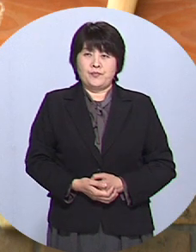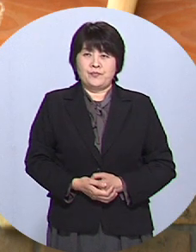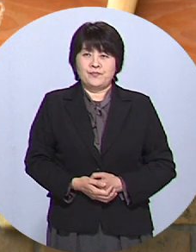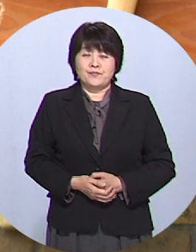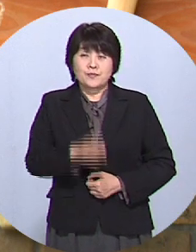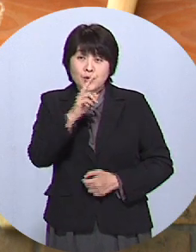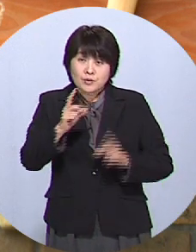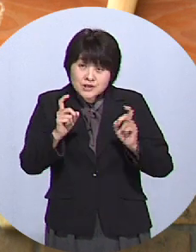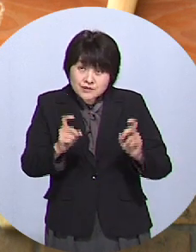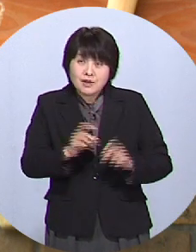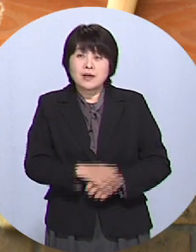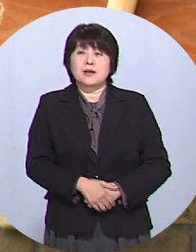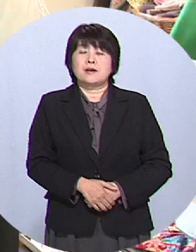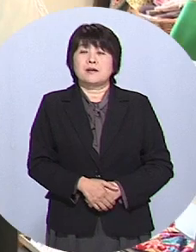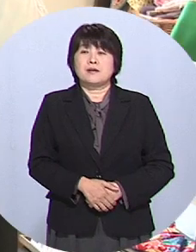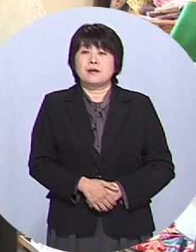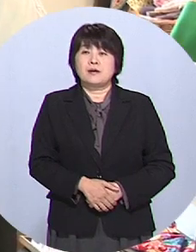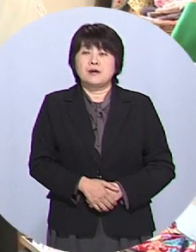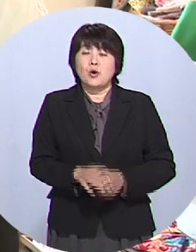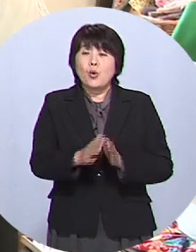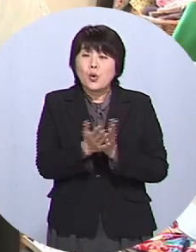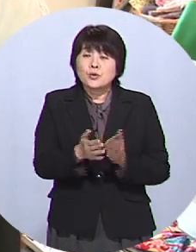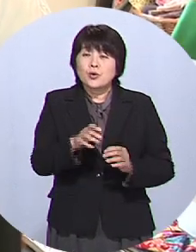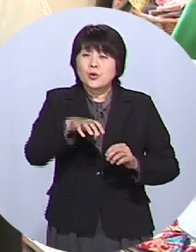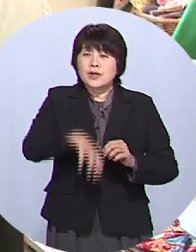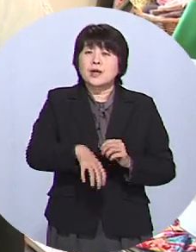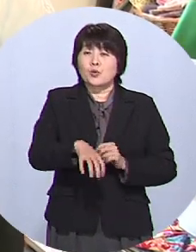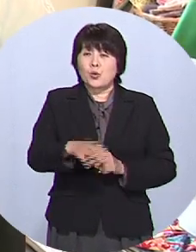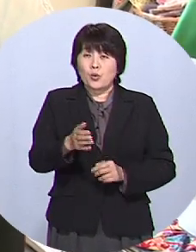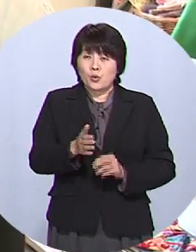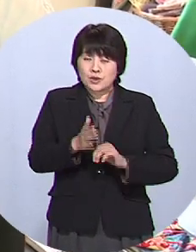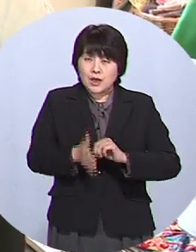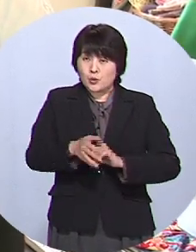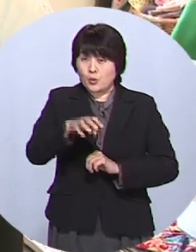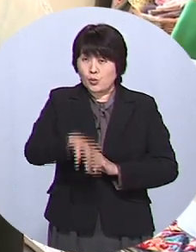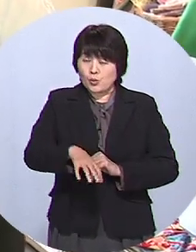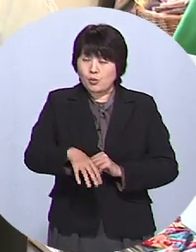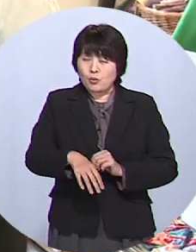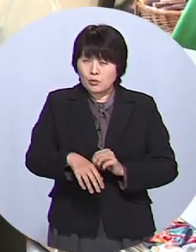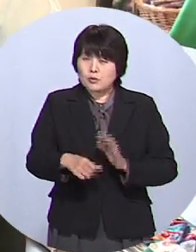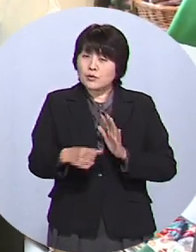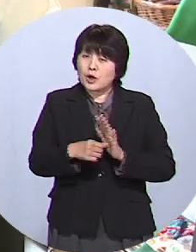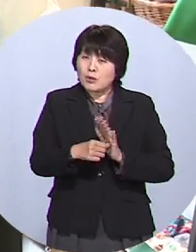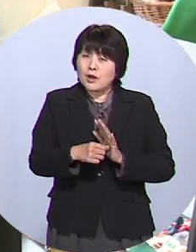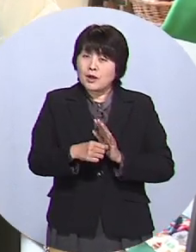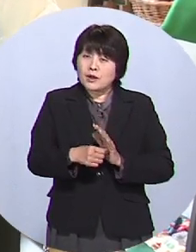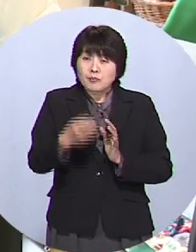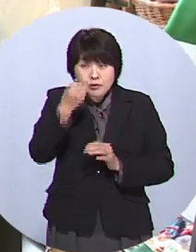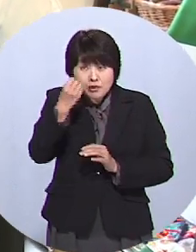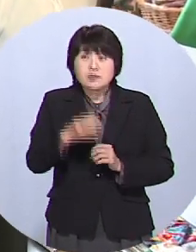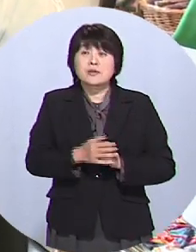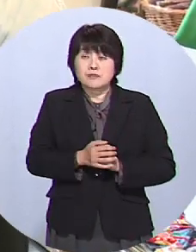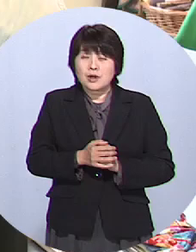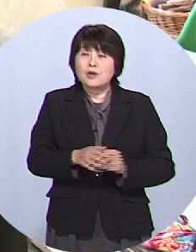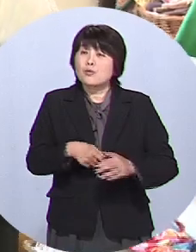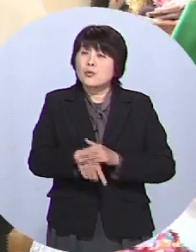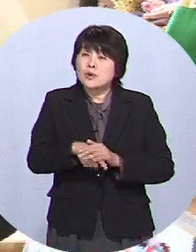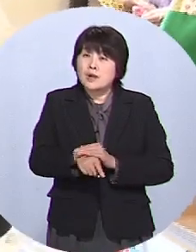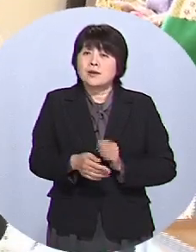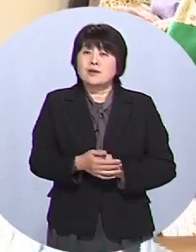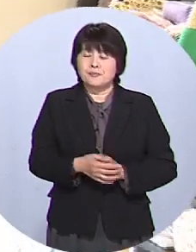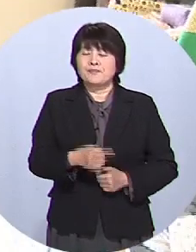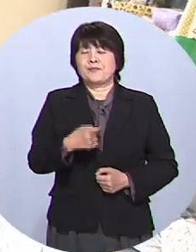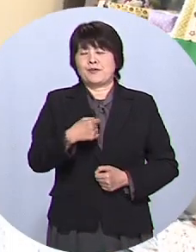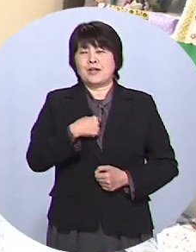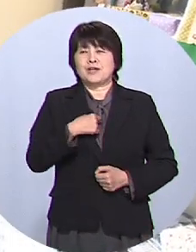にちは。 こんにちは。 本と台所ってちょっと変わったお名前なんですけど、この店名の由来ってあるんですか？ はい、私は本